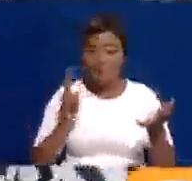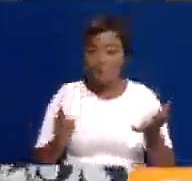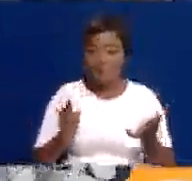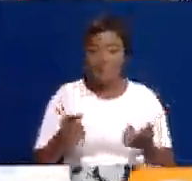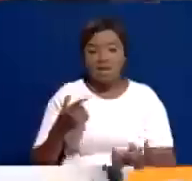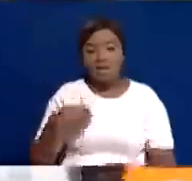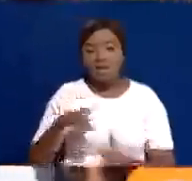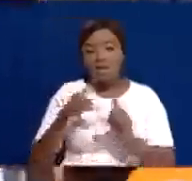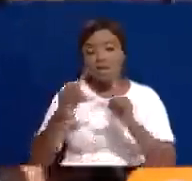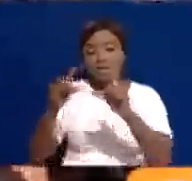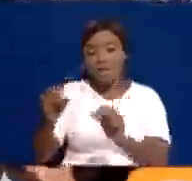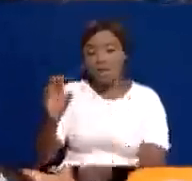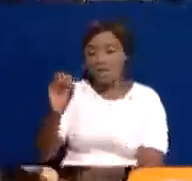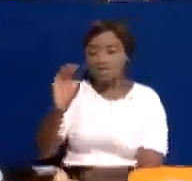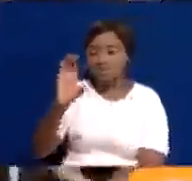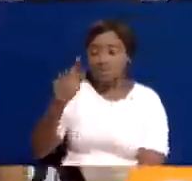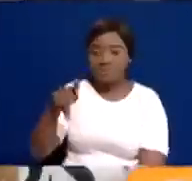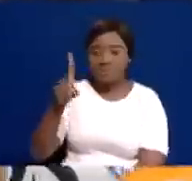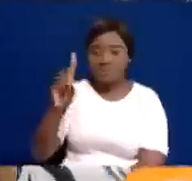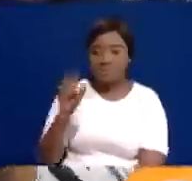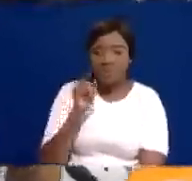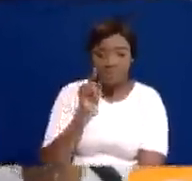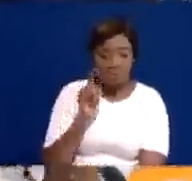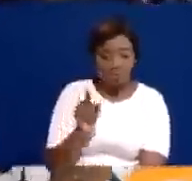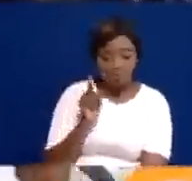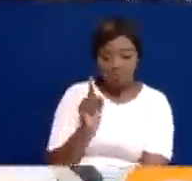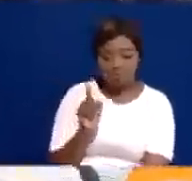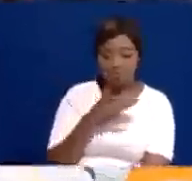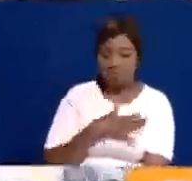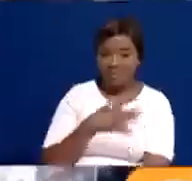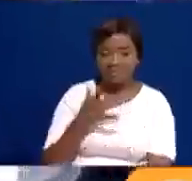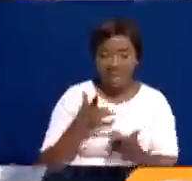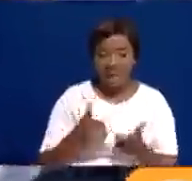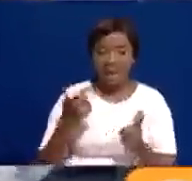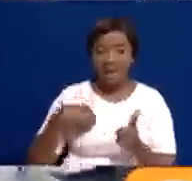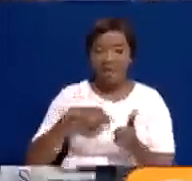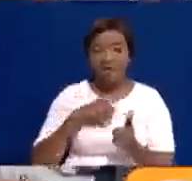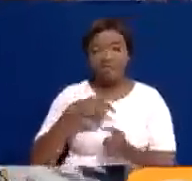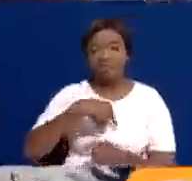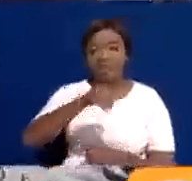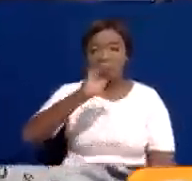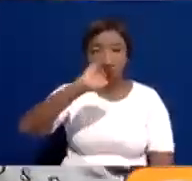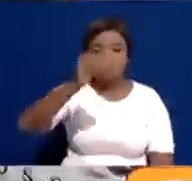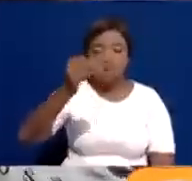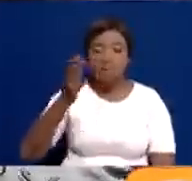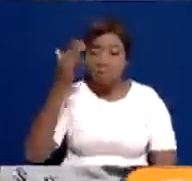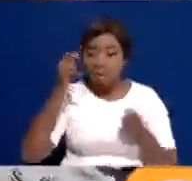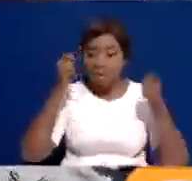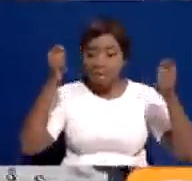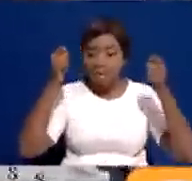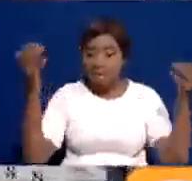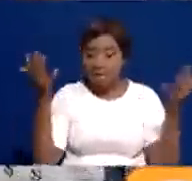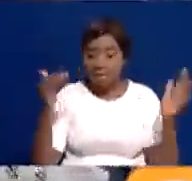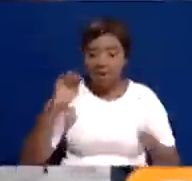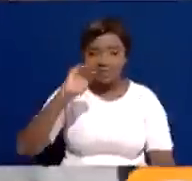tu kwa OCPD yako hapa na polisi wake bro. Afike atuachilie tu tupite, hii ndio njia kwenda town. Sisi hatuko maandamano, ilikuwa town. Haiko huko,